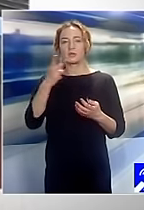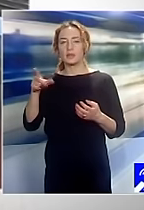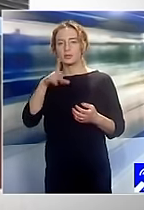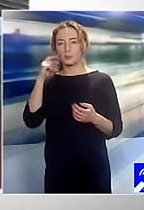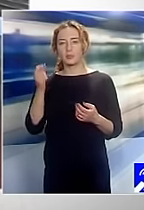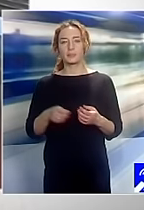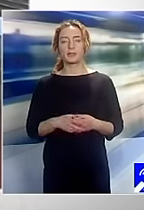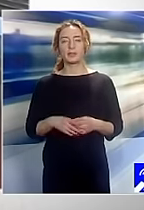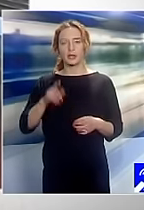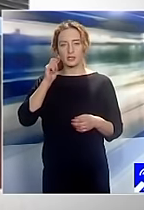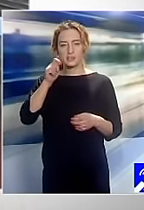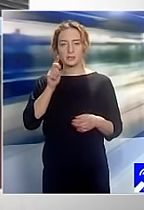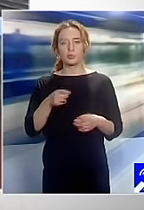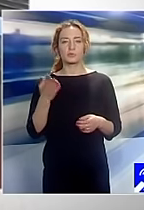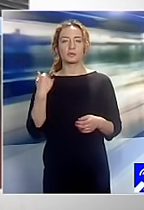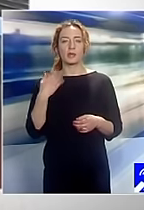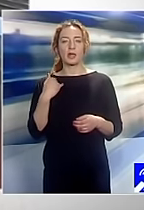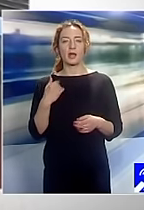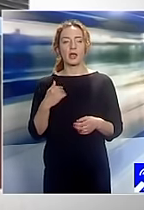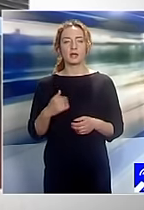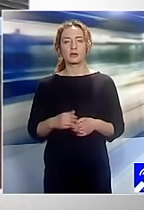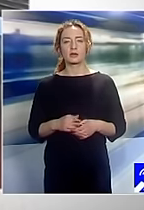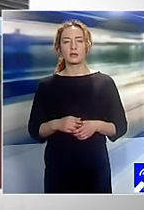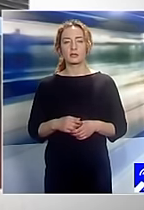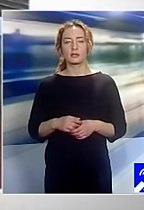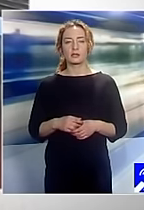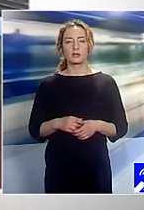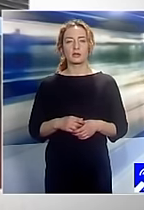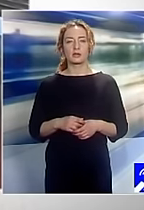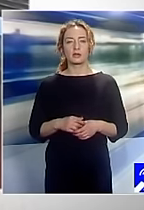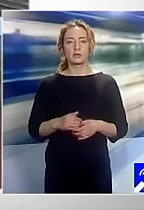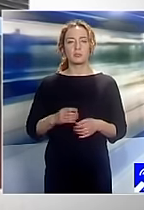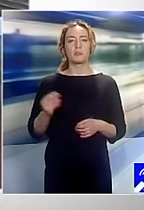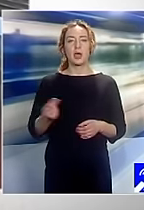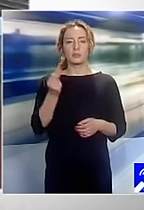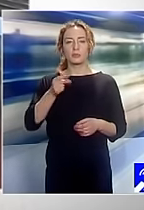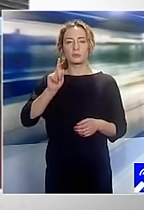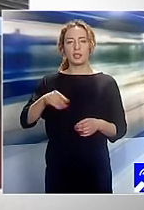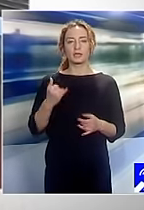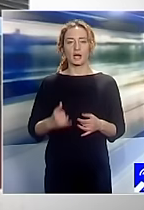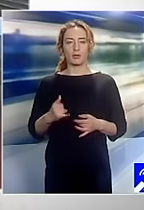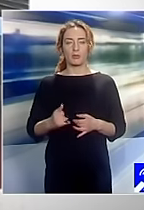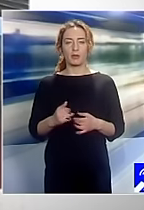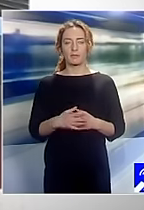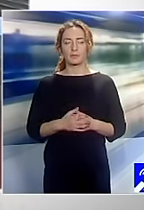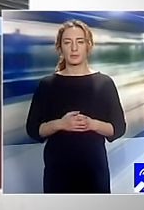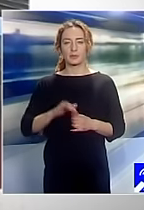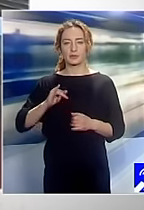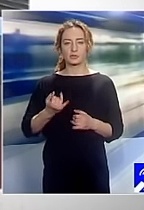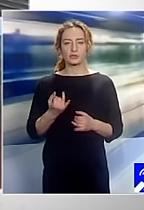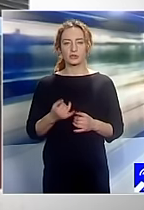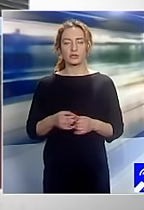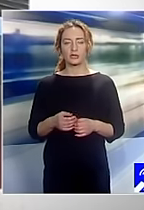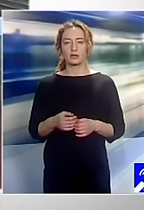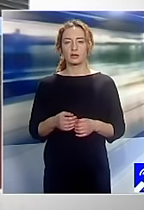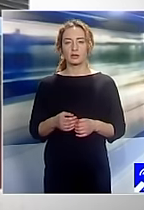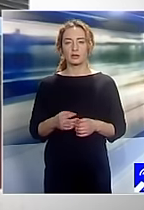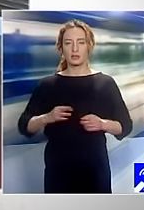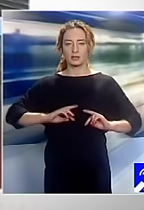de răspuns era mult mai, știu cum să zic, mai bun de cum e acum. Și revin la partea